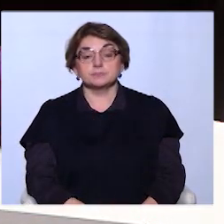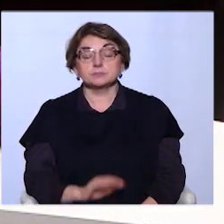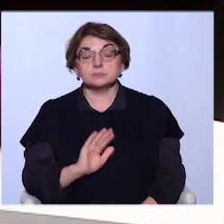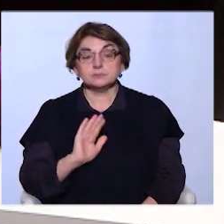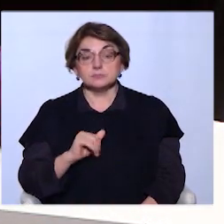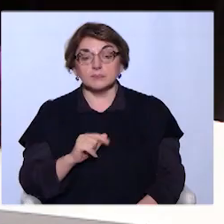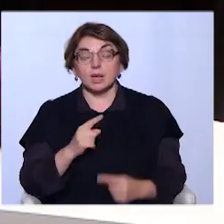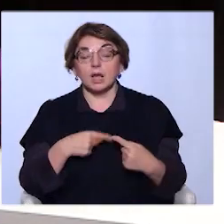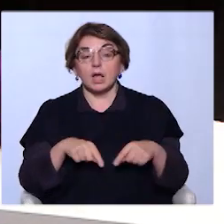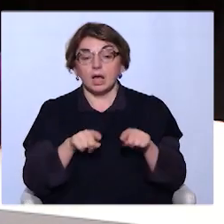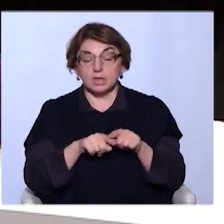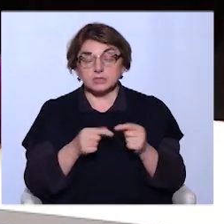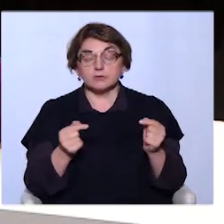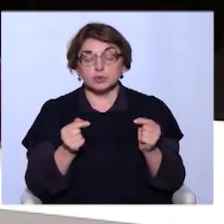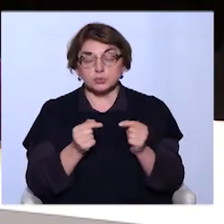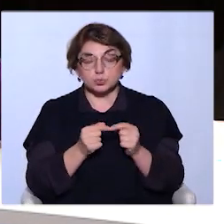შემდეგ კივზეც გავაკეთოთ